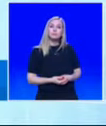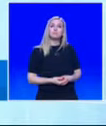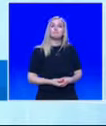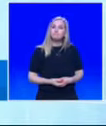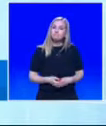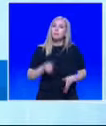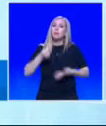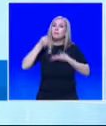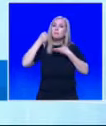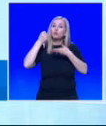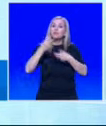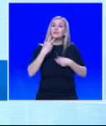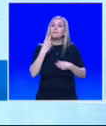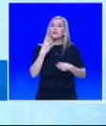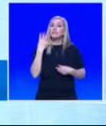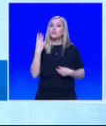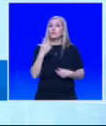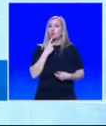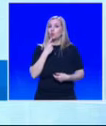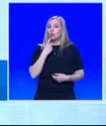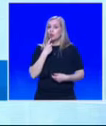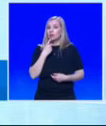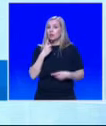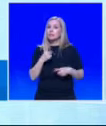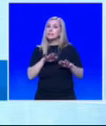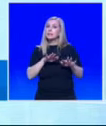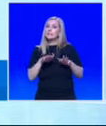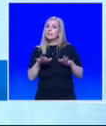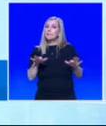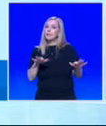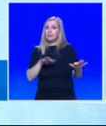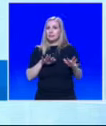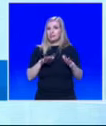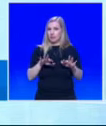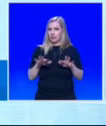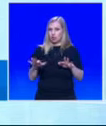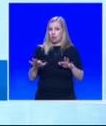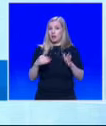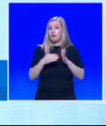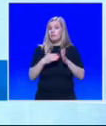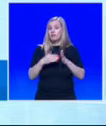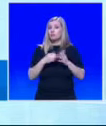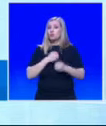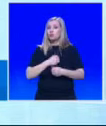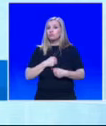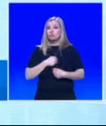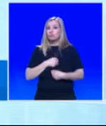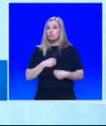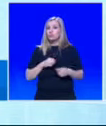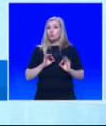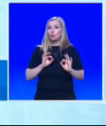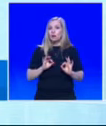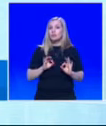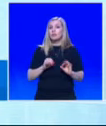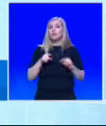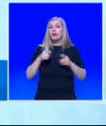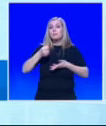Бюджет 2024 е стабилизиращ. И въпреки трудната ситуация е бюджет на